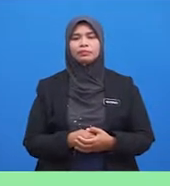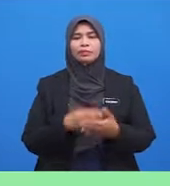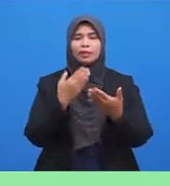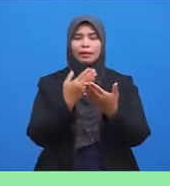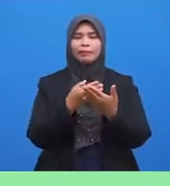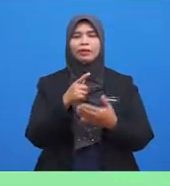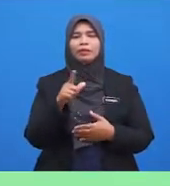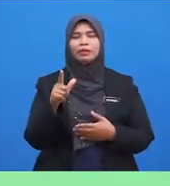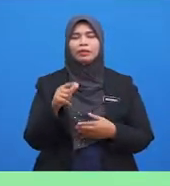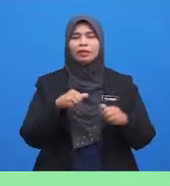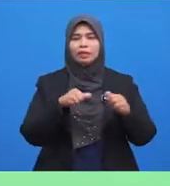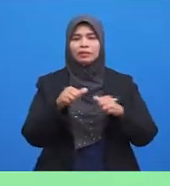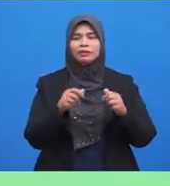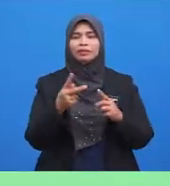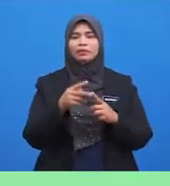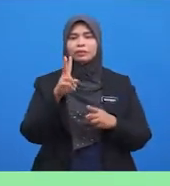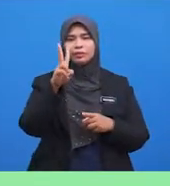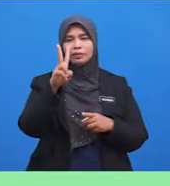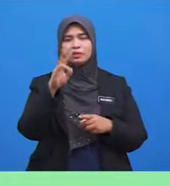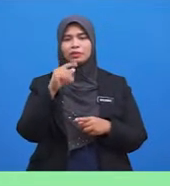Baiklah, aktiviti kedua ialah